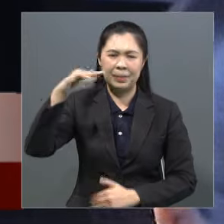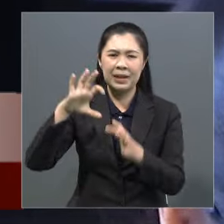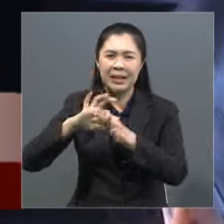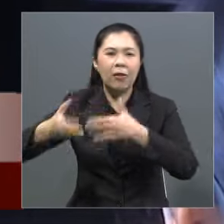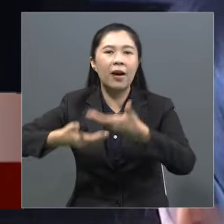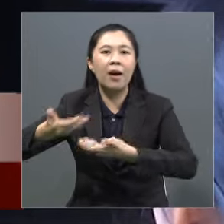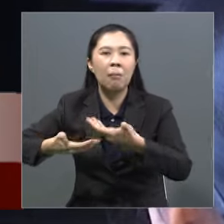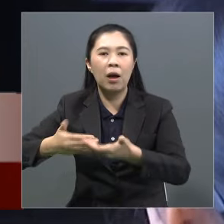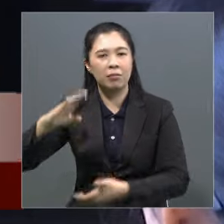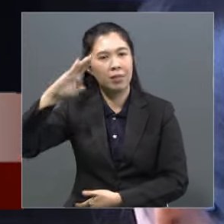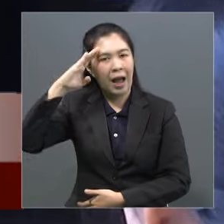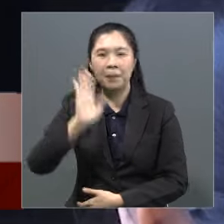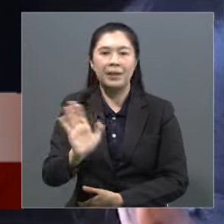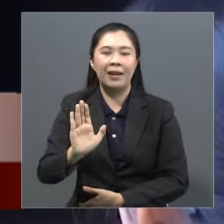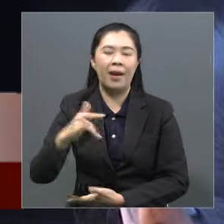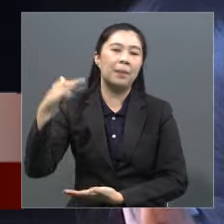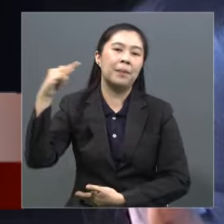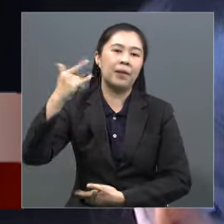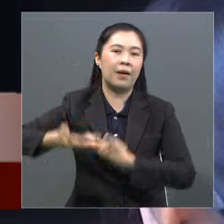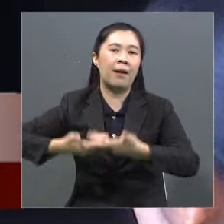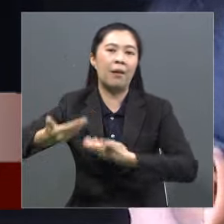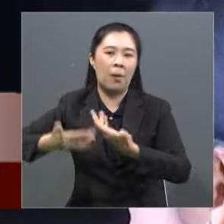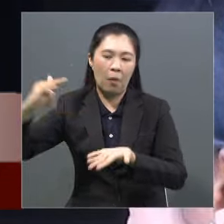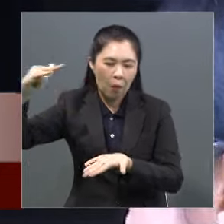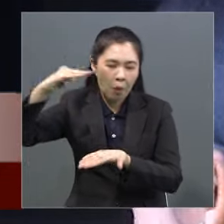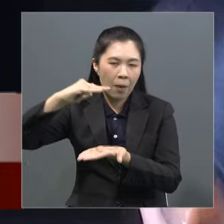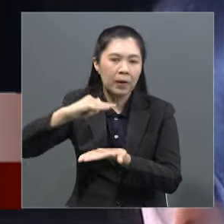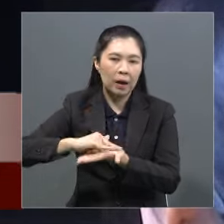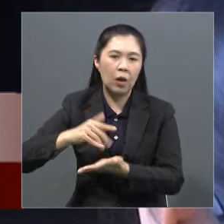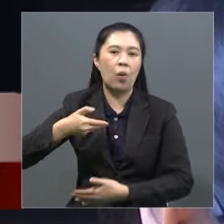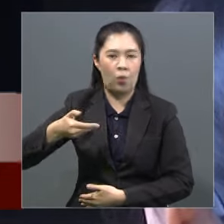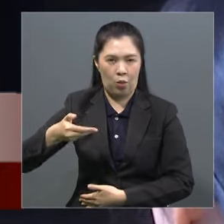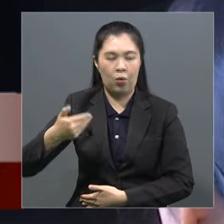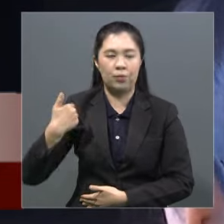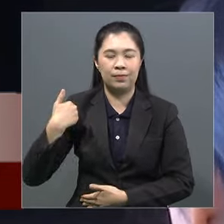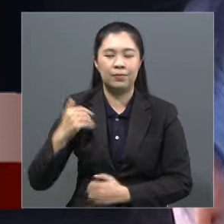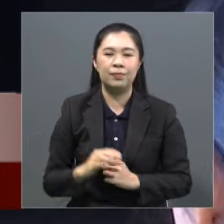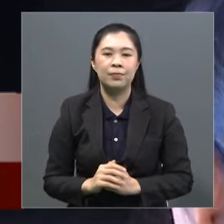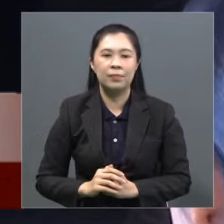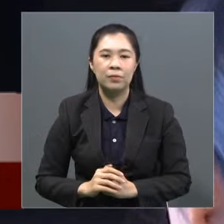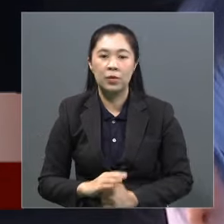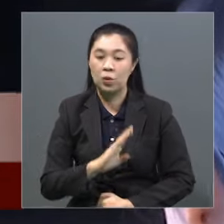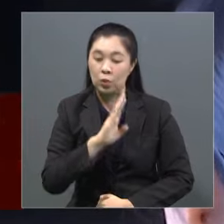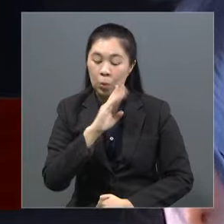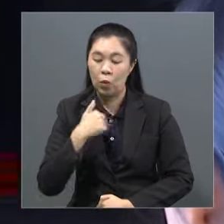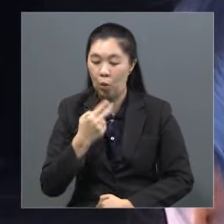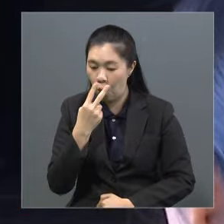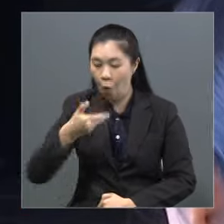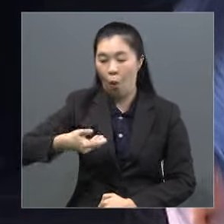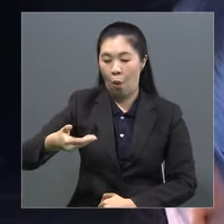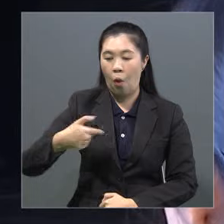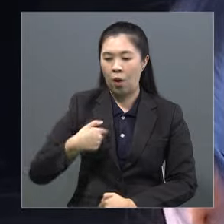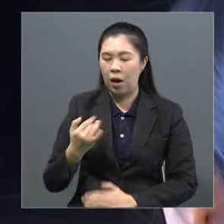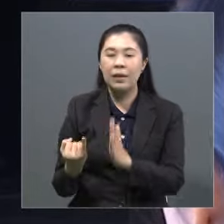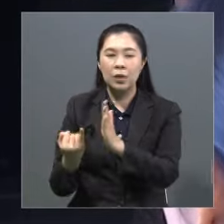ไม่ใช่เครื่องบินทหารนะฮะเป็นเครื่องบินพาณิชย์แล้วก็ปกติเนี่ยทางเมื่อขออนุญาตมาเนี่ยถ้ามันเป็นเรื่องที่ถูกต้องเนี่ย